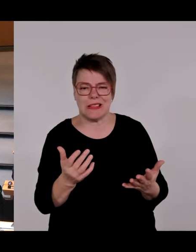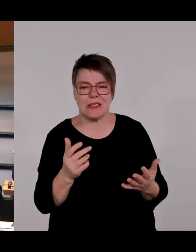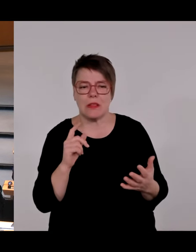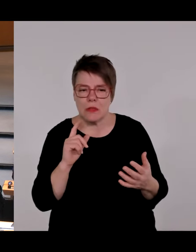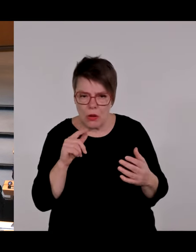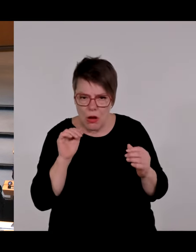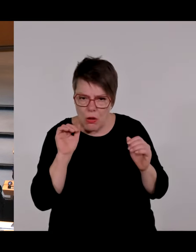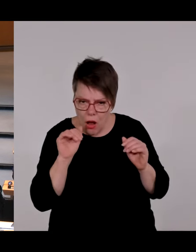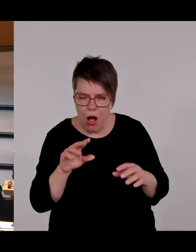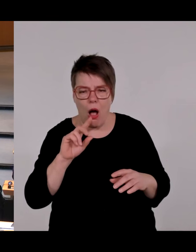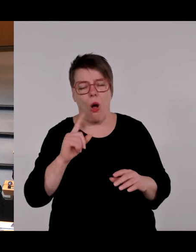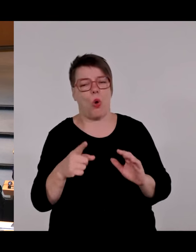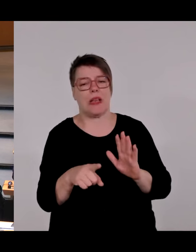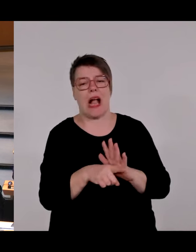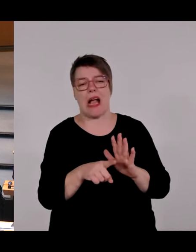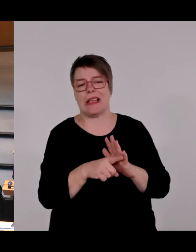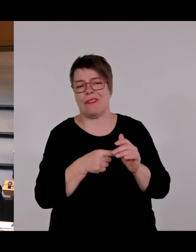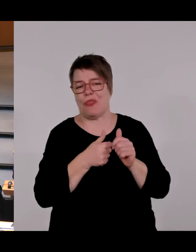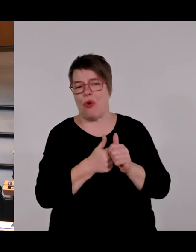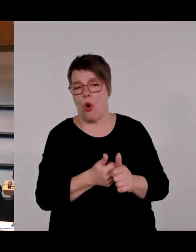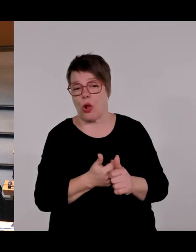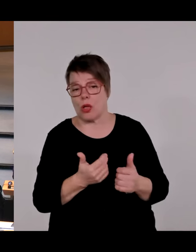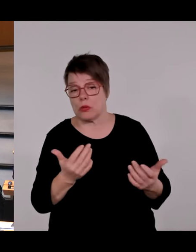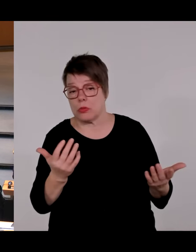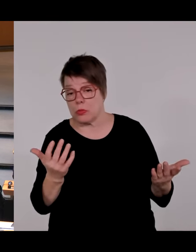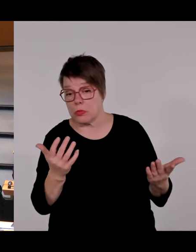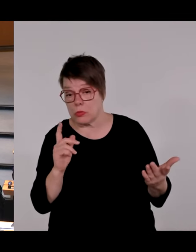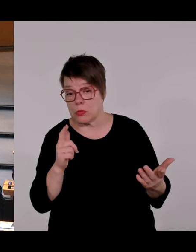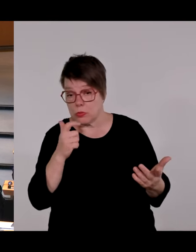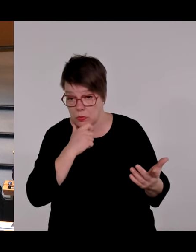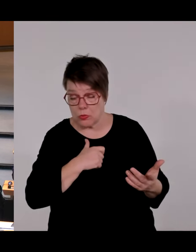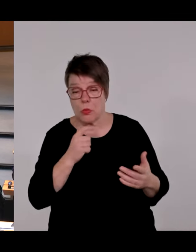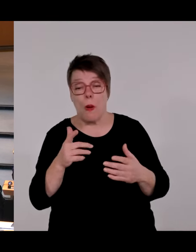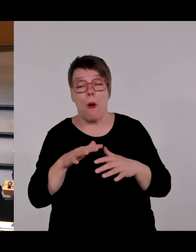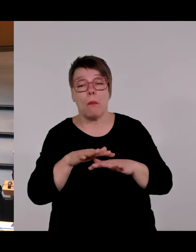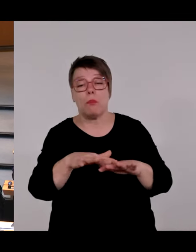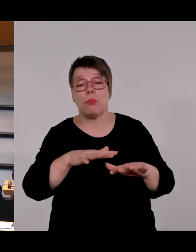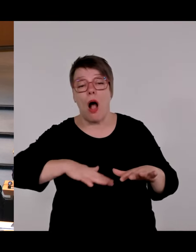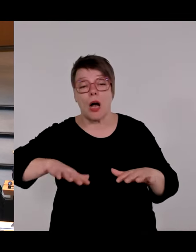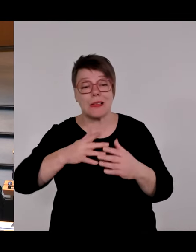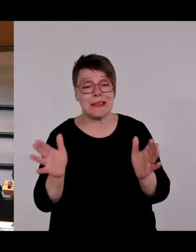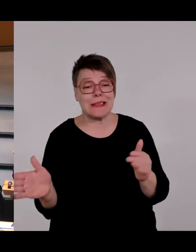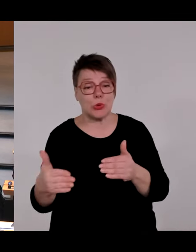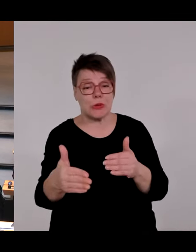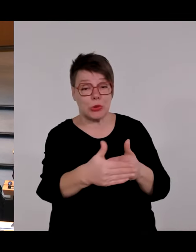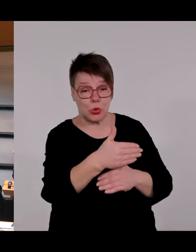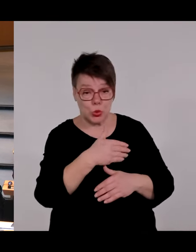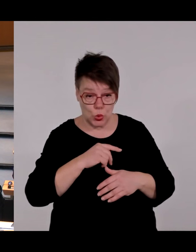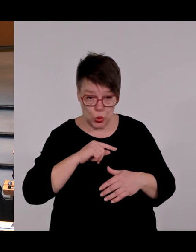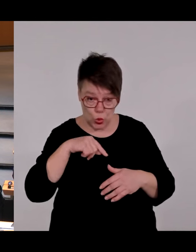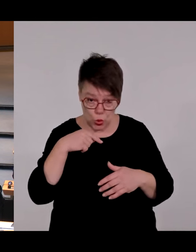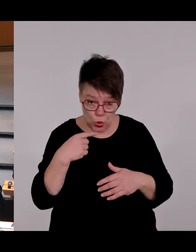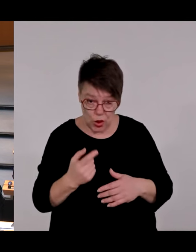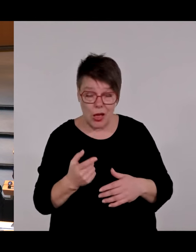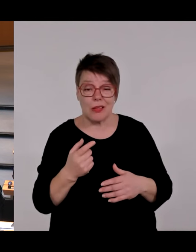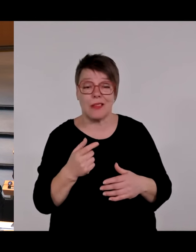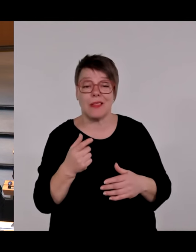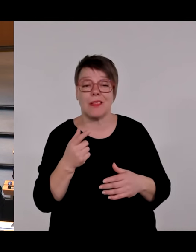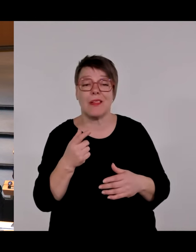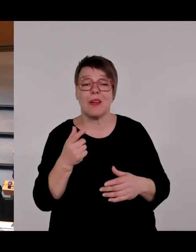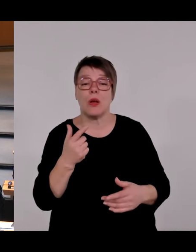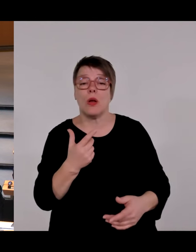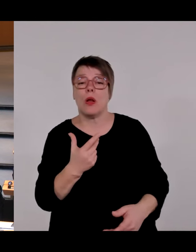peinlichen Senatsbesuch im Görli ja auch deutlich gemacht. Die Kriminalität wird nur verdrängt. Sie wird in den Nebenstraßen im